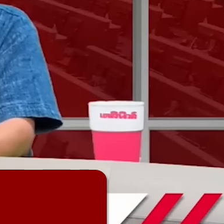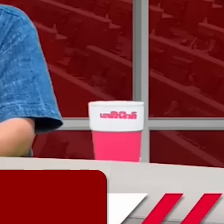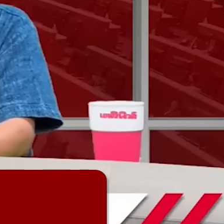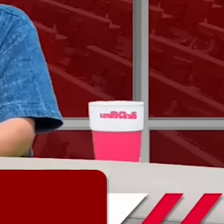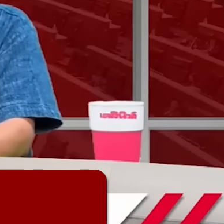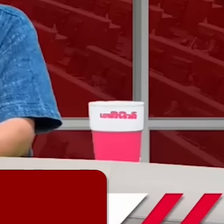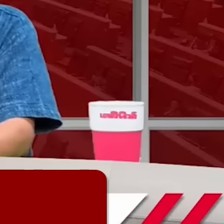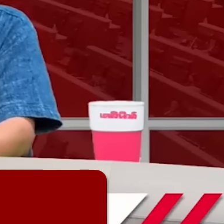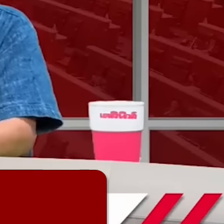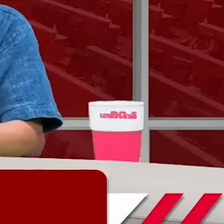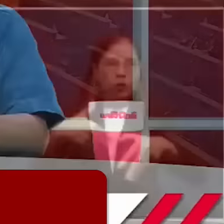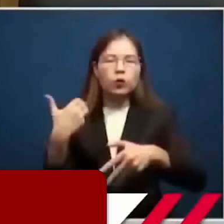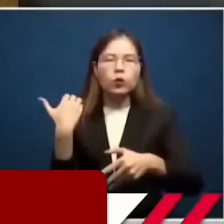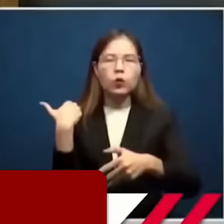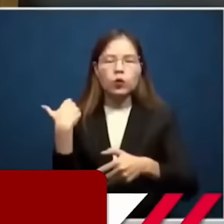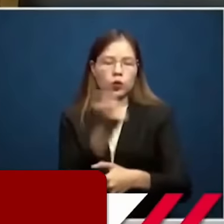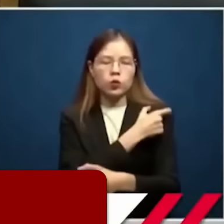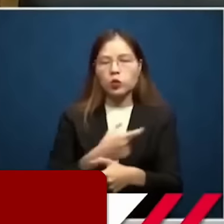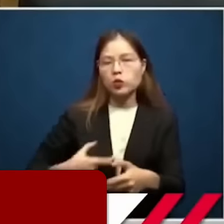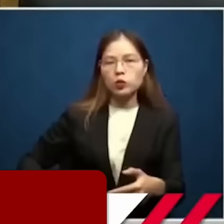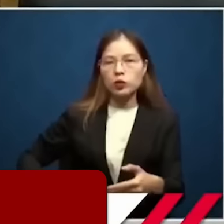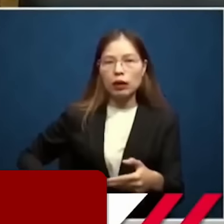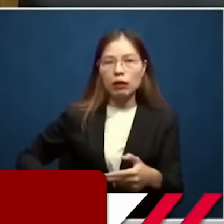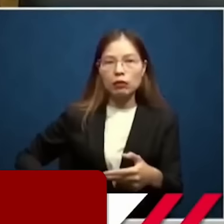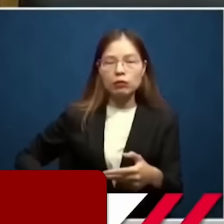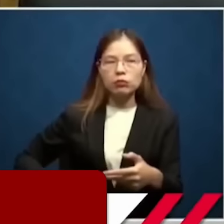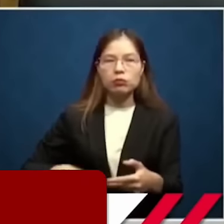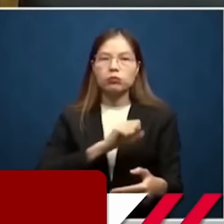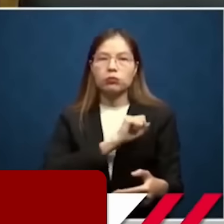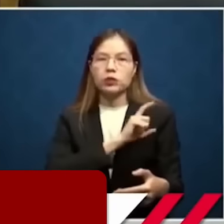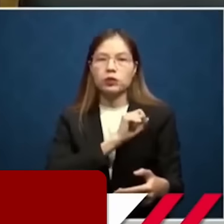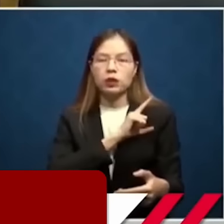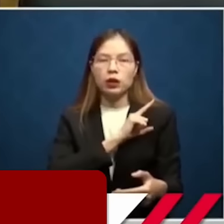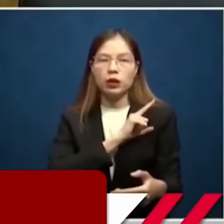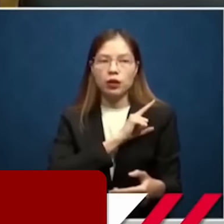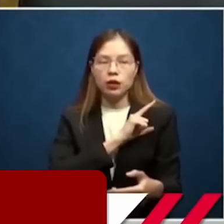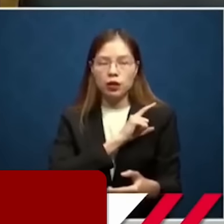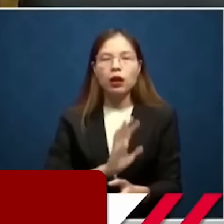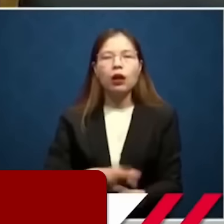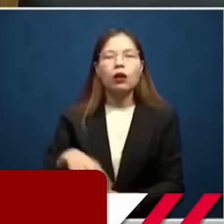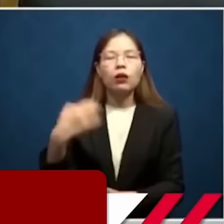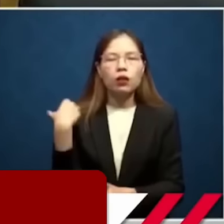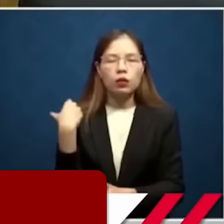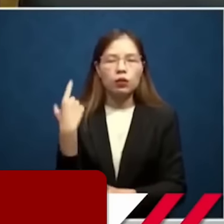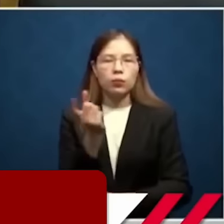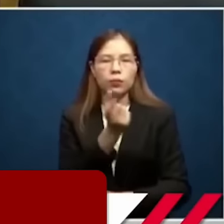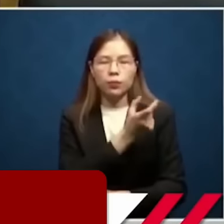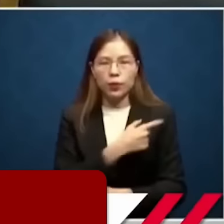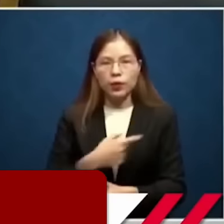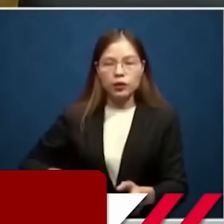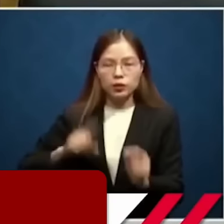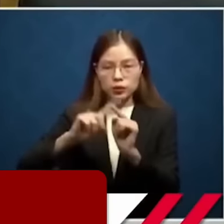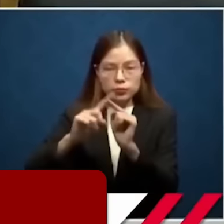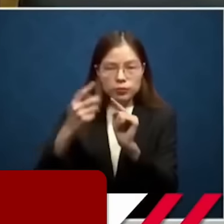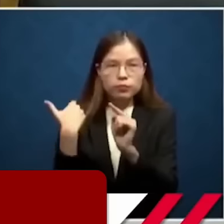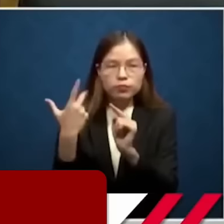ของแ พร ่นะครับคือมันเยอะกว่าที่เราเคยคาดการไว ้ ตอนนั้นเราเคยคาดการไว้ประมาณ